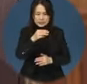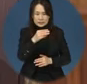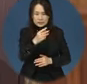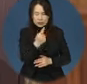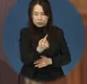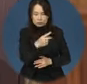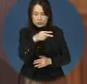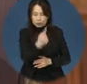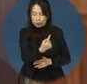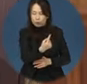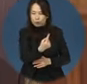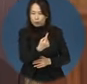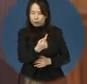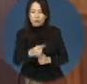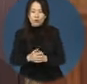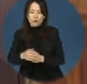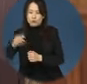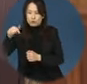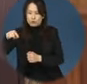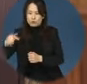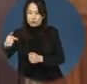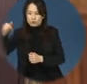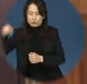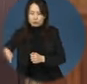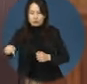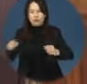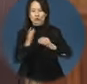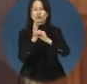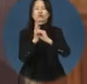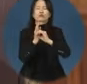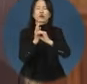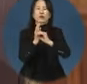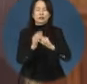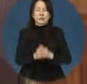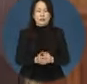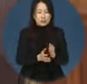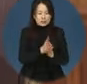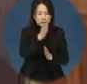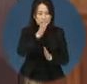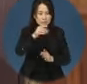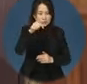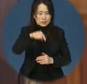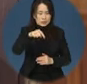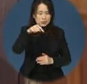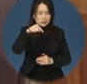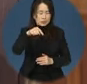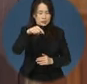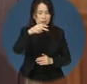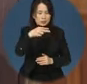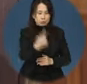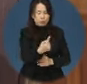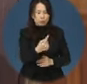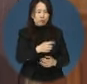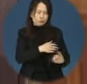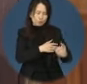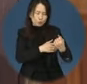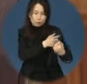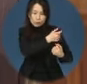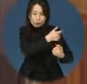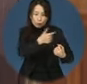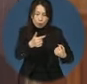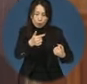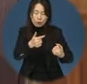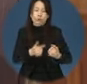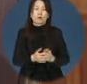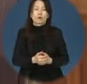군 구에 비해서 굉장히 권한이 많지 않습니까 여러가지로 하고 한다든지 등록할 수 있는 권한을 가지고 있는데 아예 그 기업에서 시 공군은